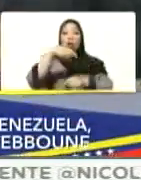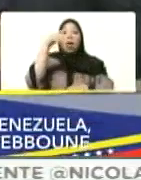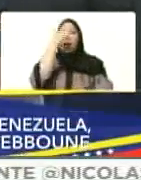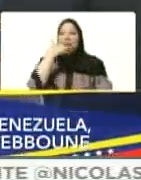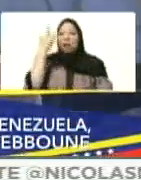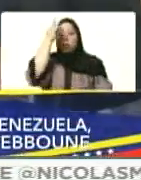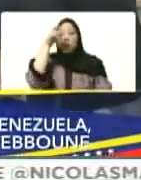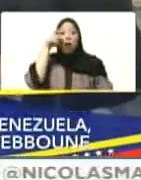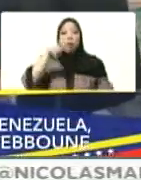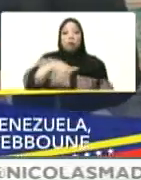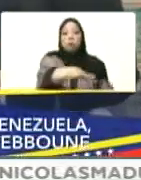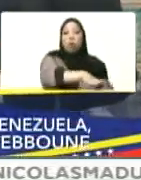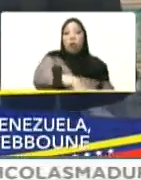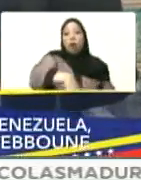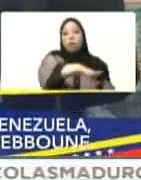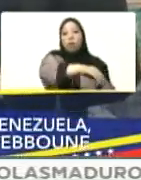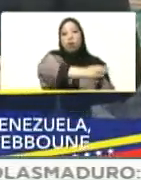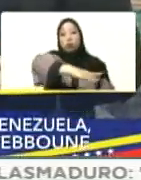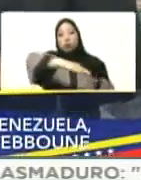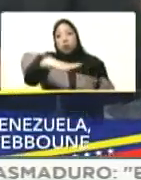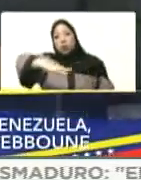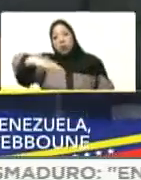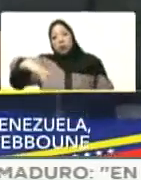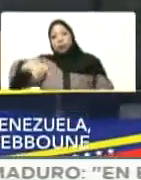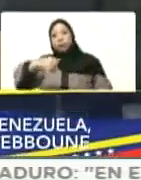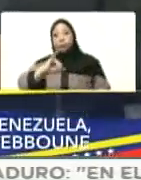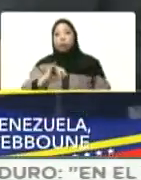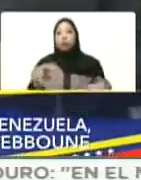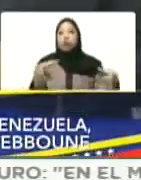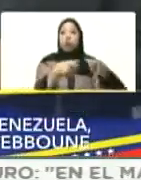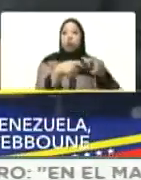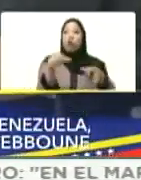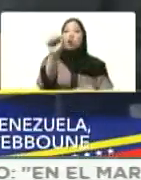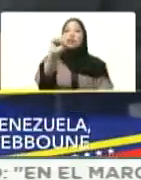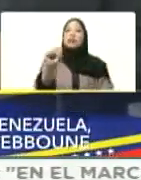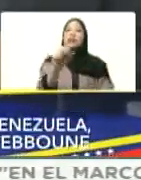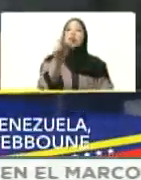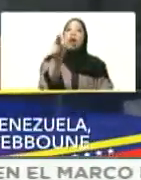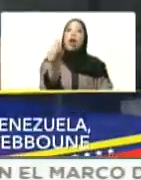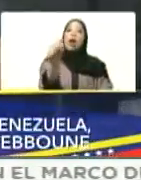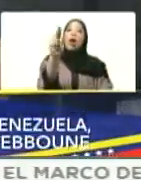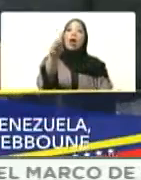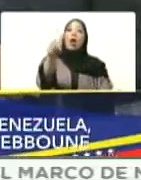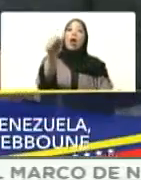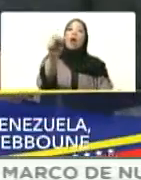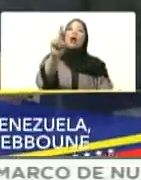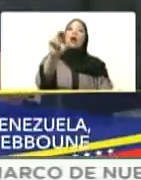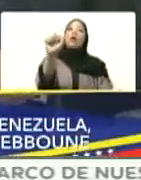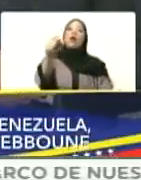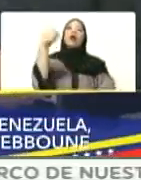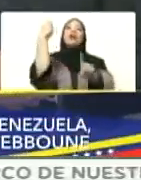اتفقنا اتفاق تام على أساس مساعدة الشعب الصحراوي